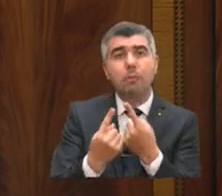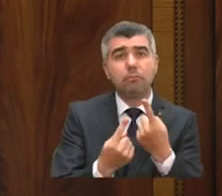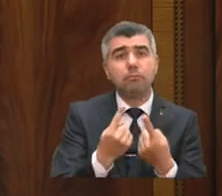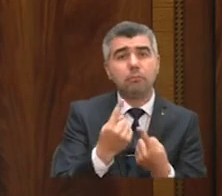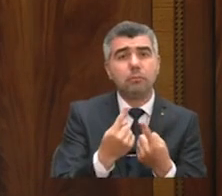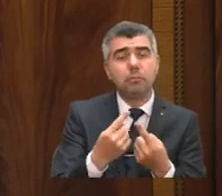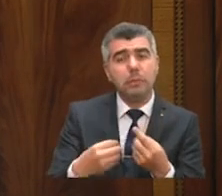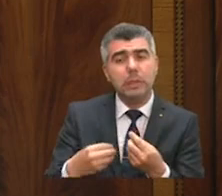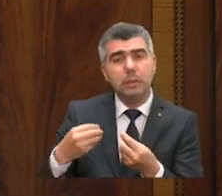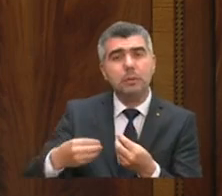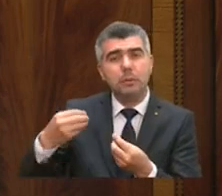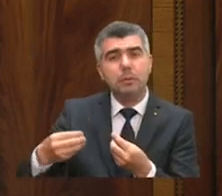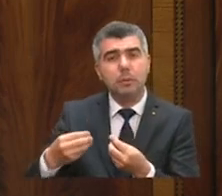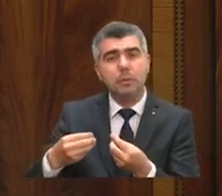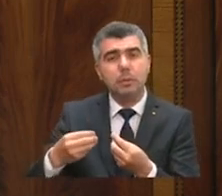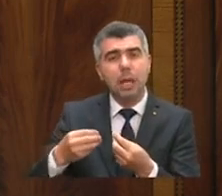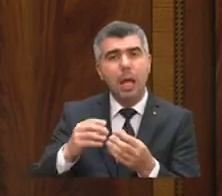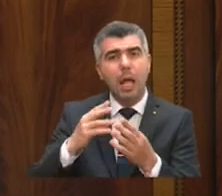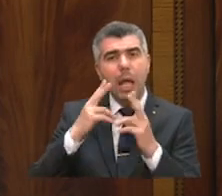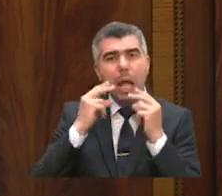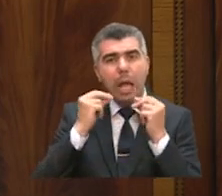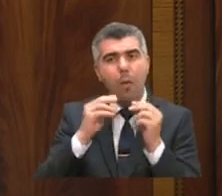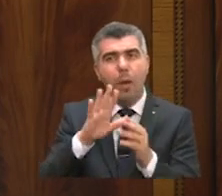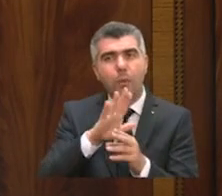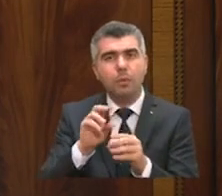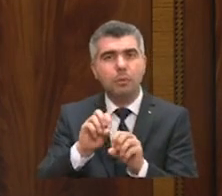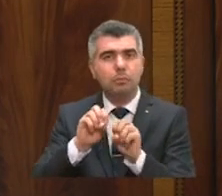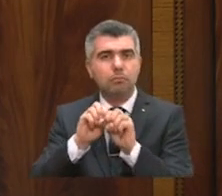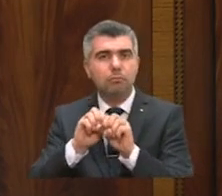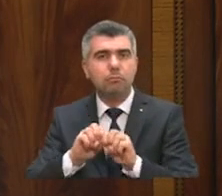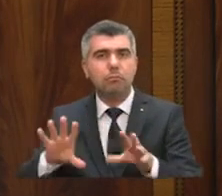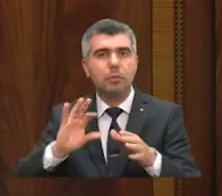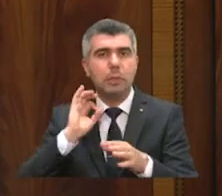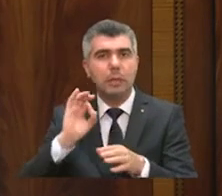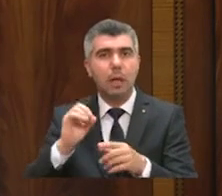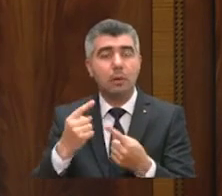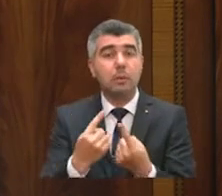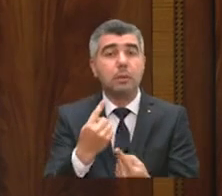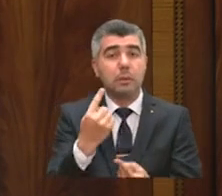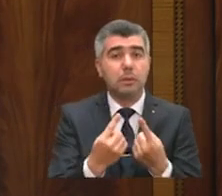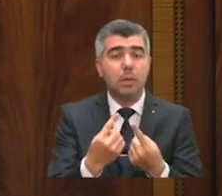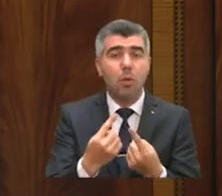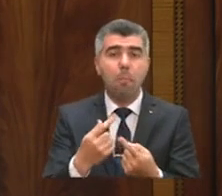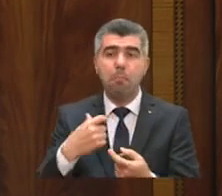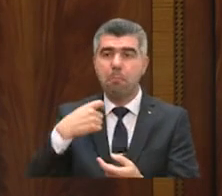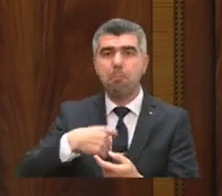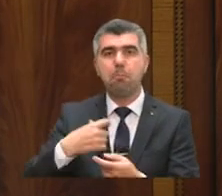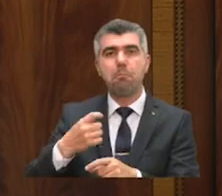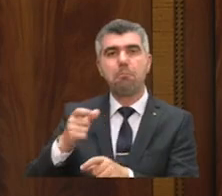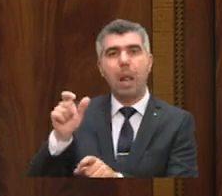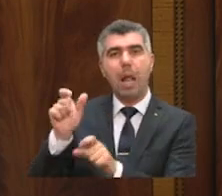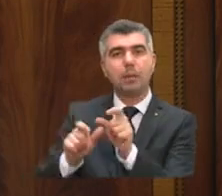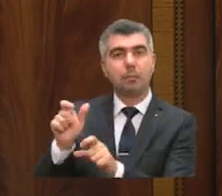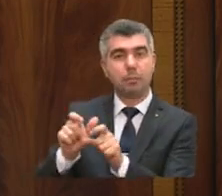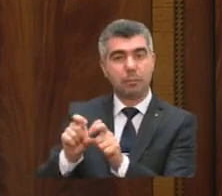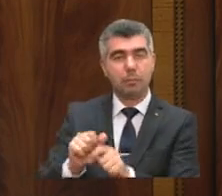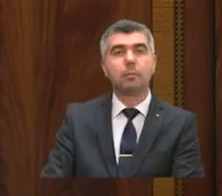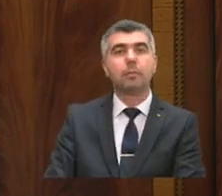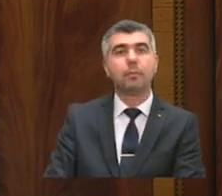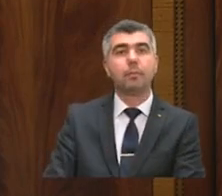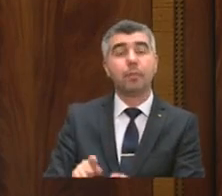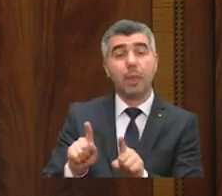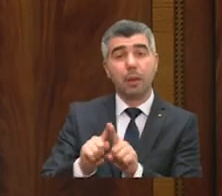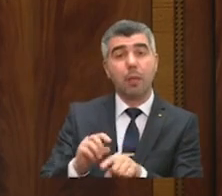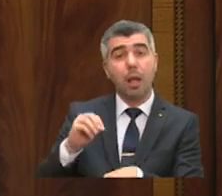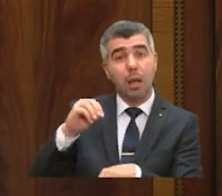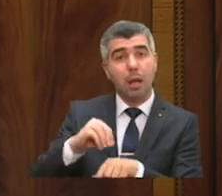ينتقل من الحيوانات للحيوانات، ولا سيما كيمكن له يمشي من الحيوانات للانسان. ملي كيمشي من الحيوان للانسان كيمكن له